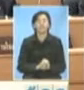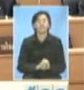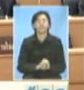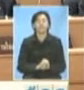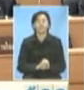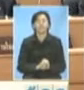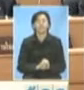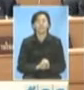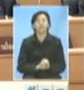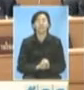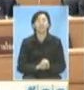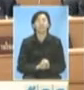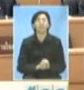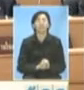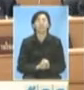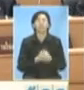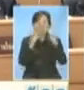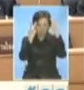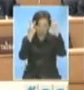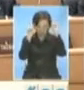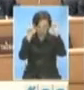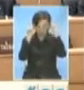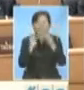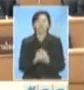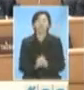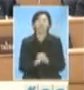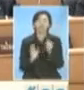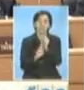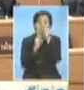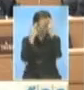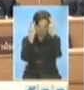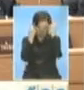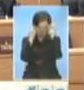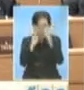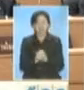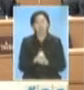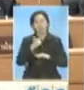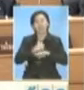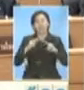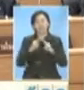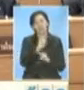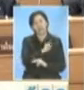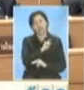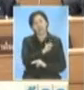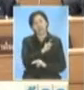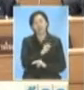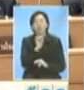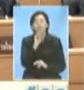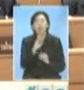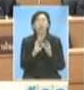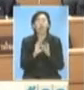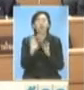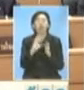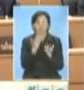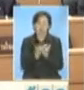การที่ท่านนายกก็ดีท่านรองนายกและรัฐมนตรีที่รับผิดชอบได้ออกมาว่าไม่ต้องห่วงตัวเล